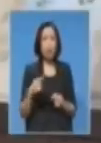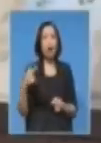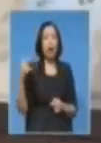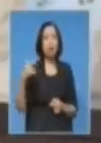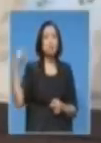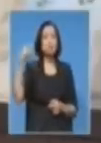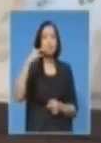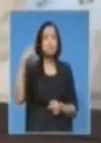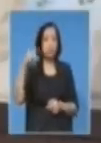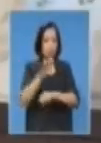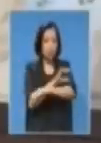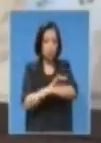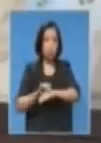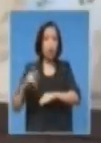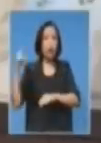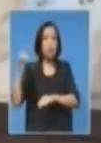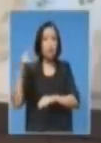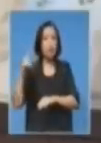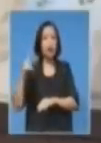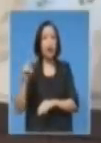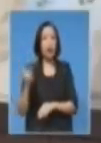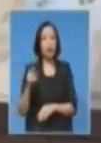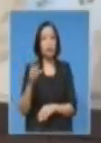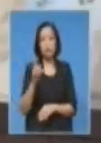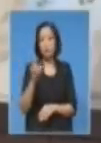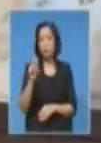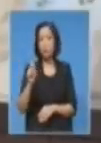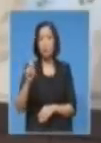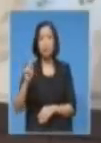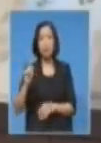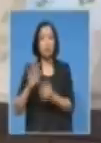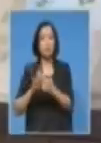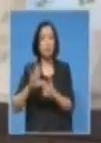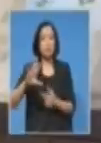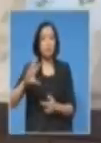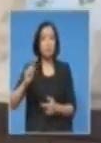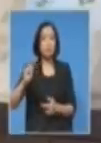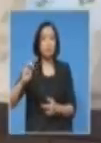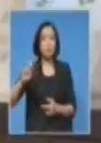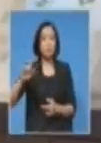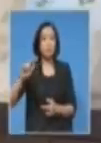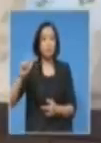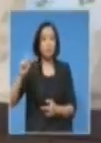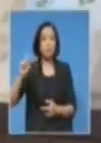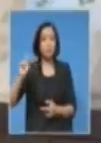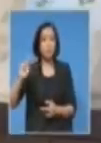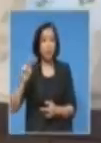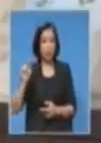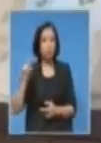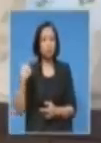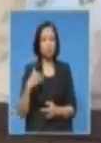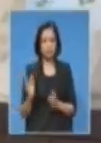Rail Link นะครับพญาไทดอนเมืองนะครับอย่างที่ผมกล่าวเปลี่ยนสักครู่นี้นะครับในส่วนของในต่างจังหวัด